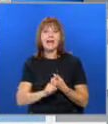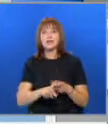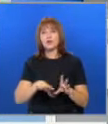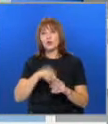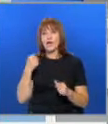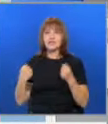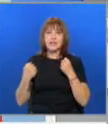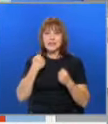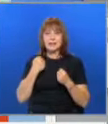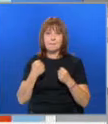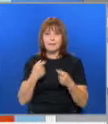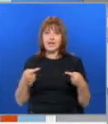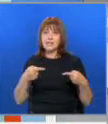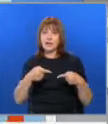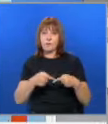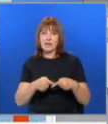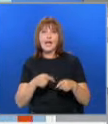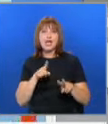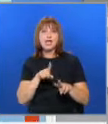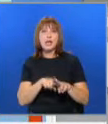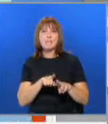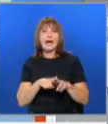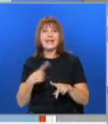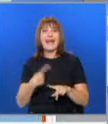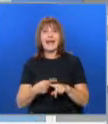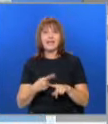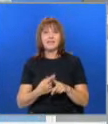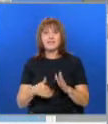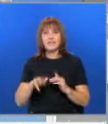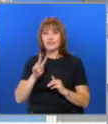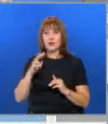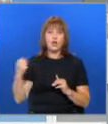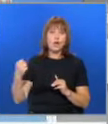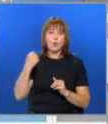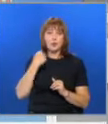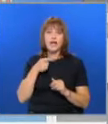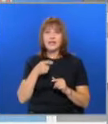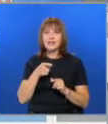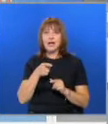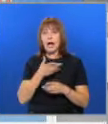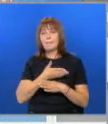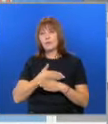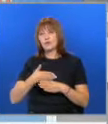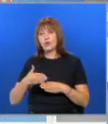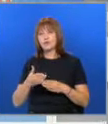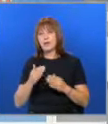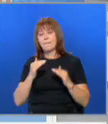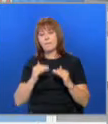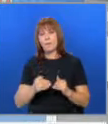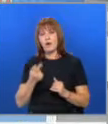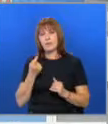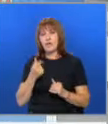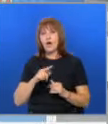бие с опонентката си, алжирката Имана Халиф, още след втория удар. Така боксовият матч продължи по-малко от минута.